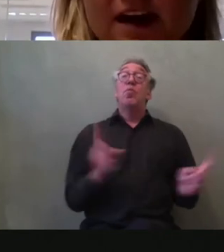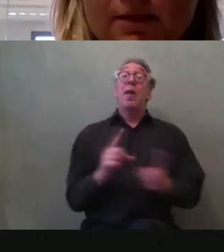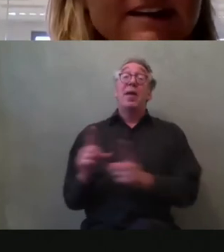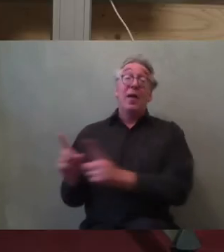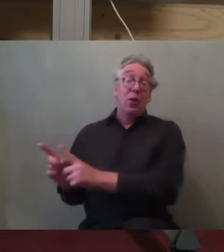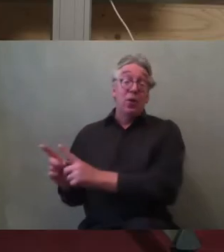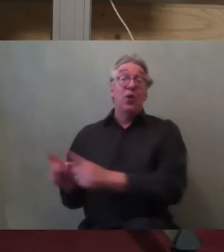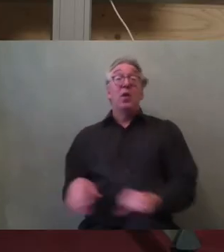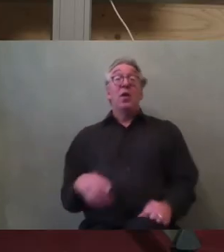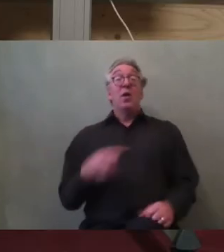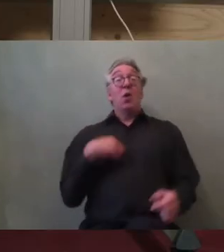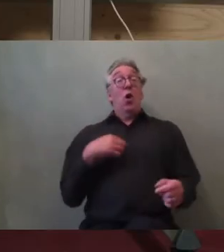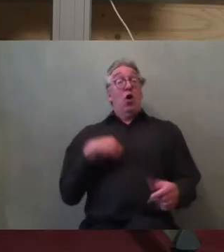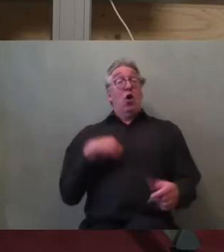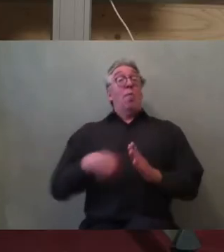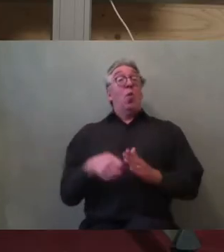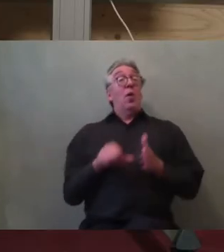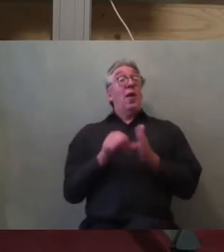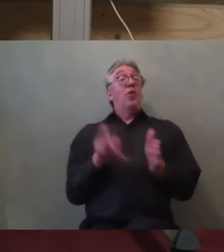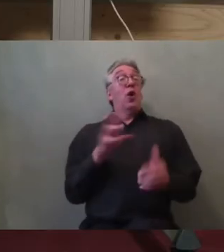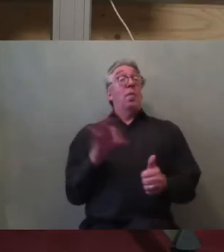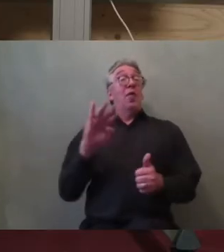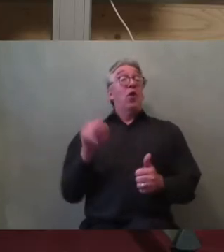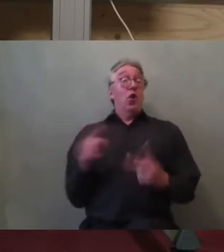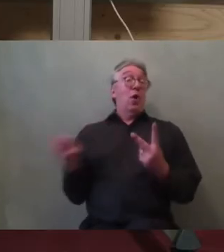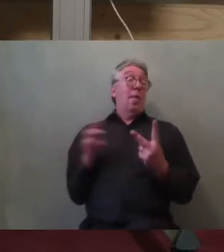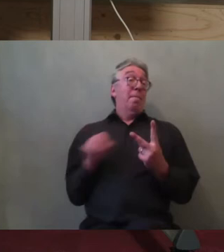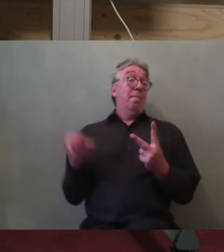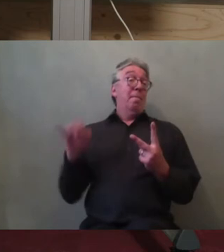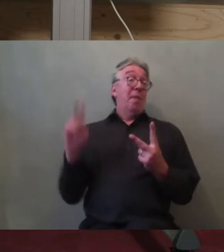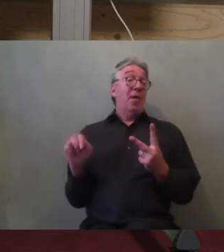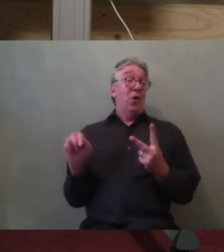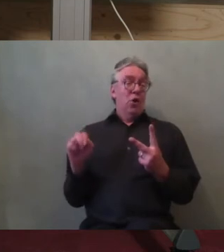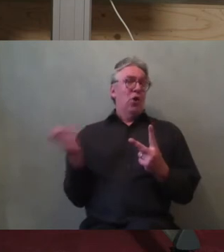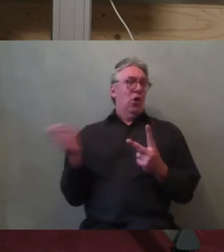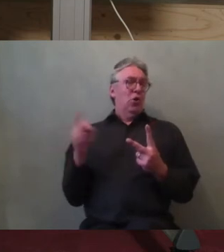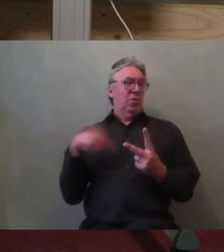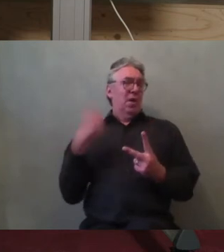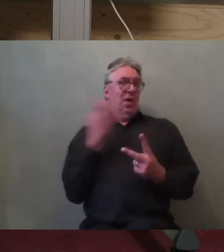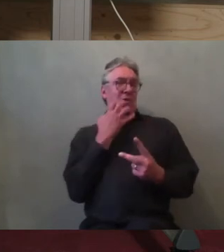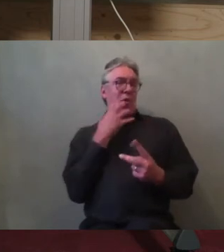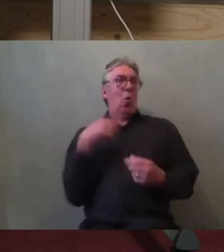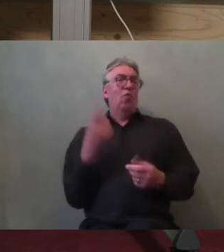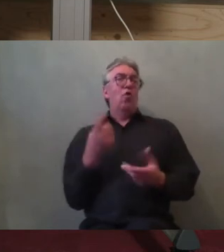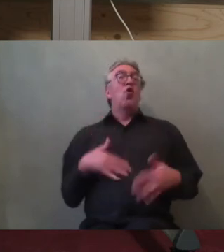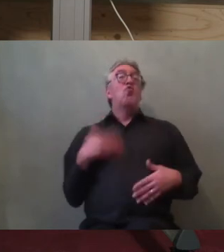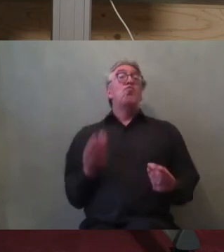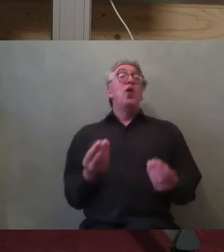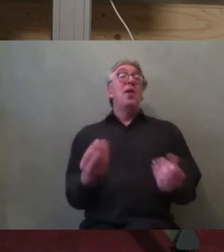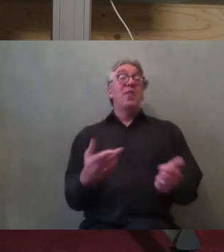zelf de projectleider Maartje Gielen en Maaike Jongerius, die straks van alles gaat vertellen over de belevingen van mensen met een